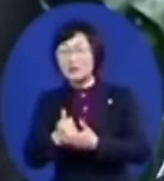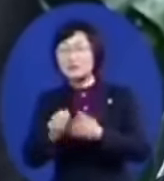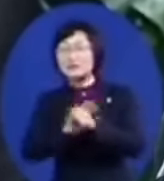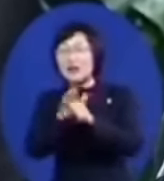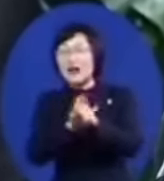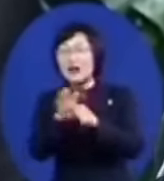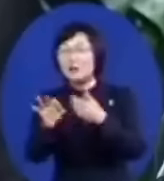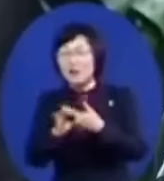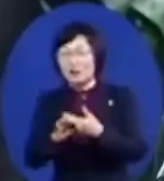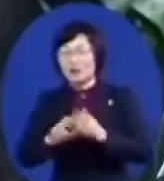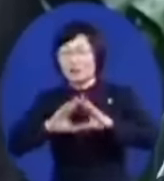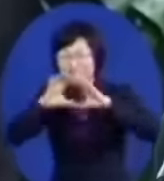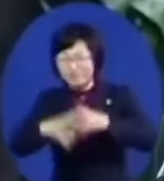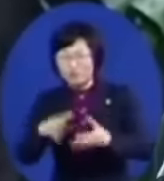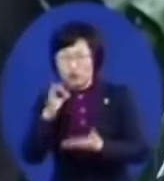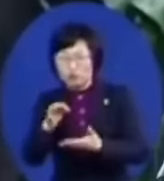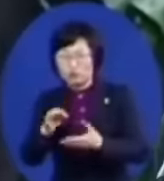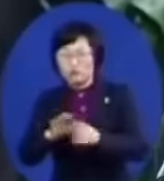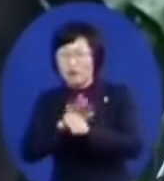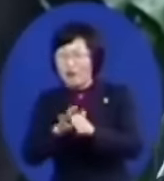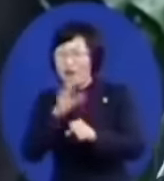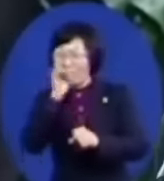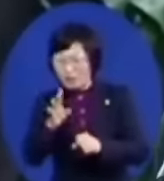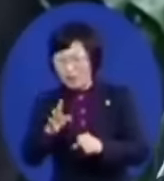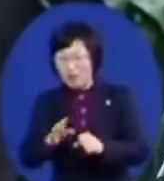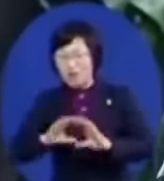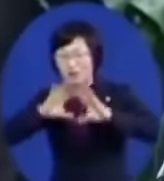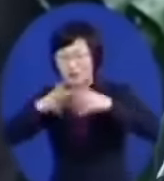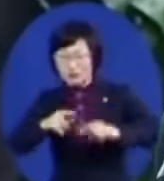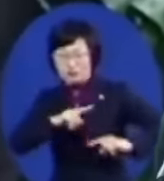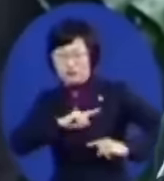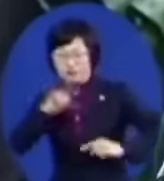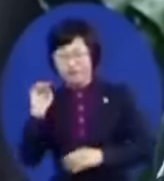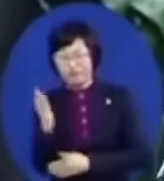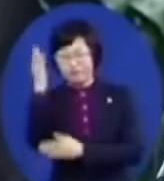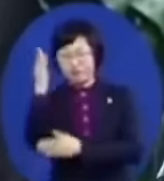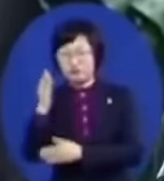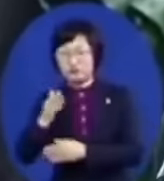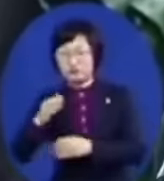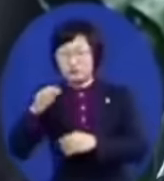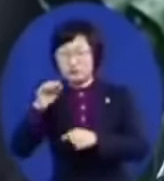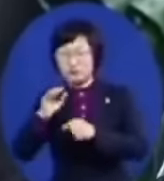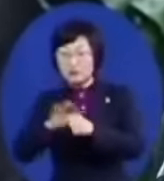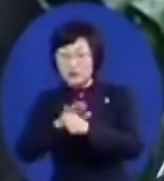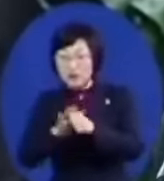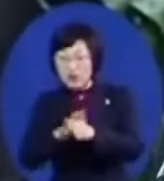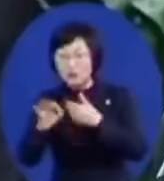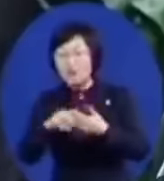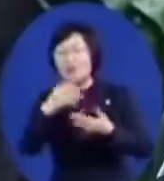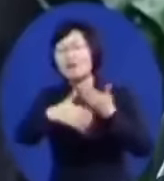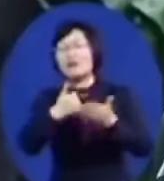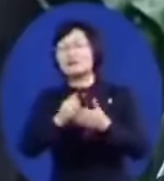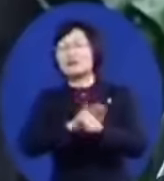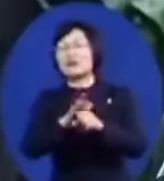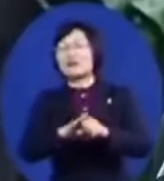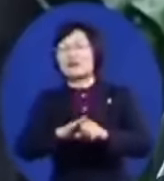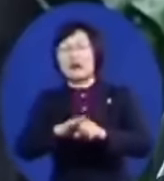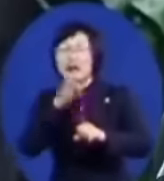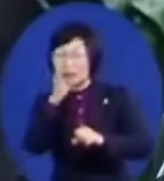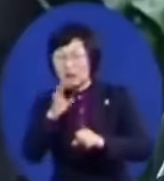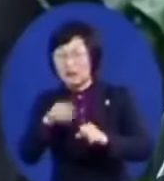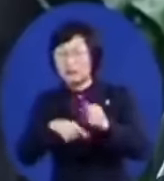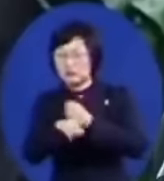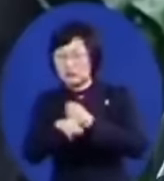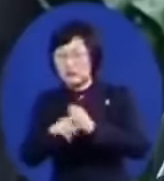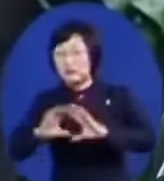된다. 이 세상의 부귀 영화 공명을 사랑하는 사람은 하나님 믿는 사람이 아니다. 이 세상에 부하고자